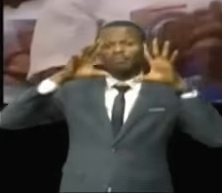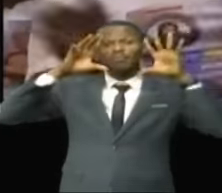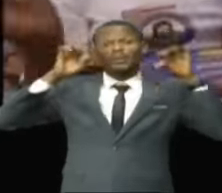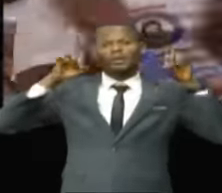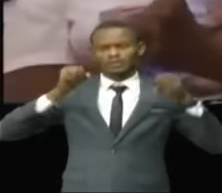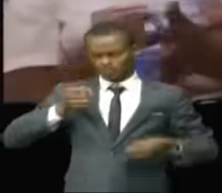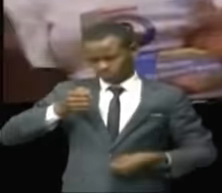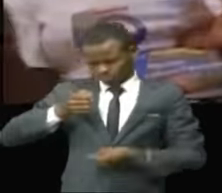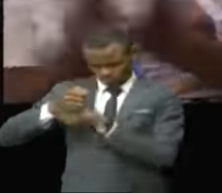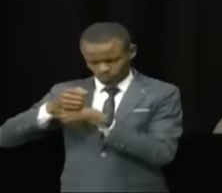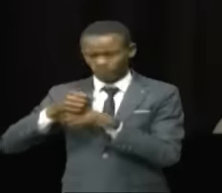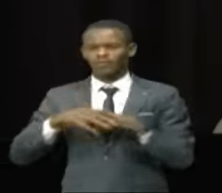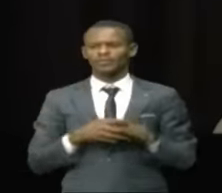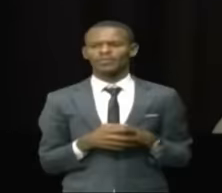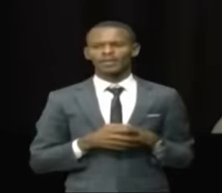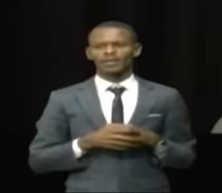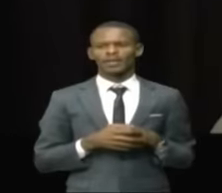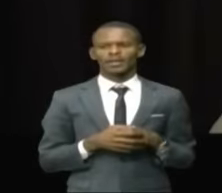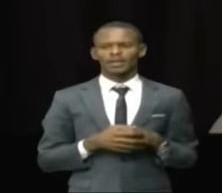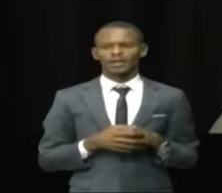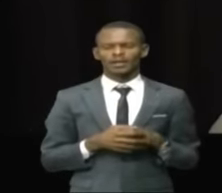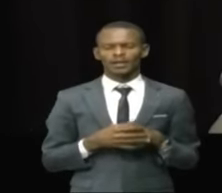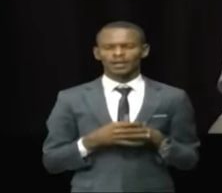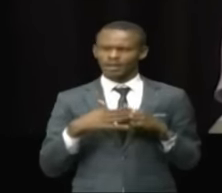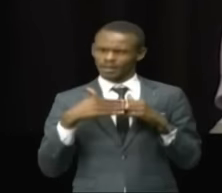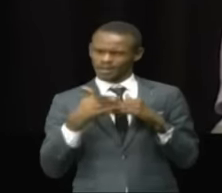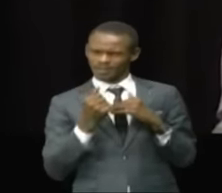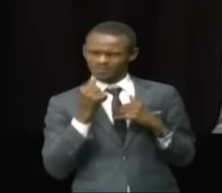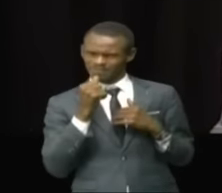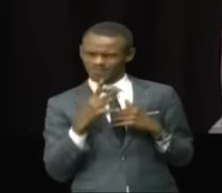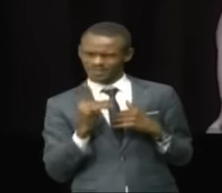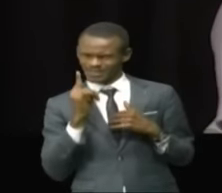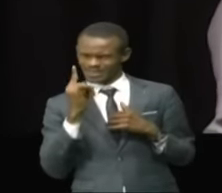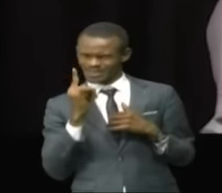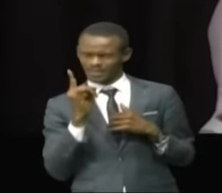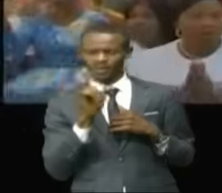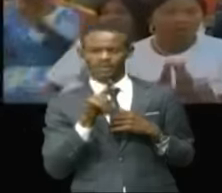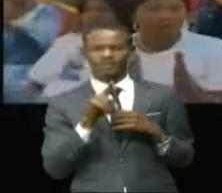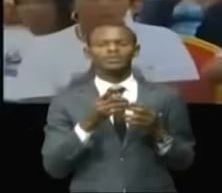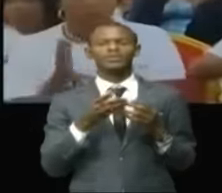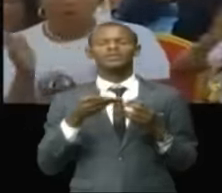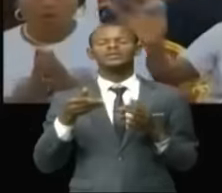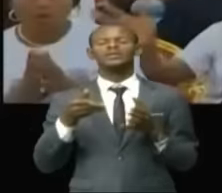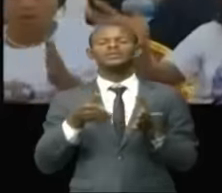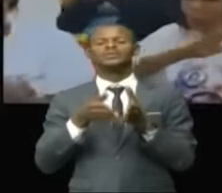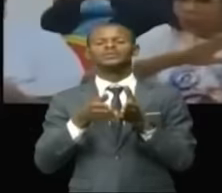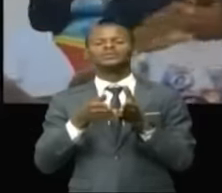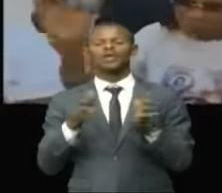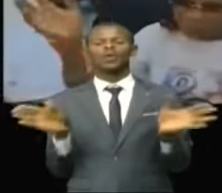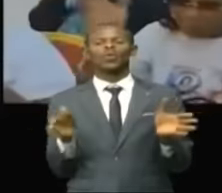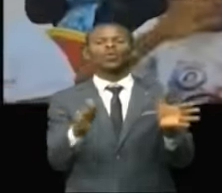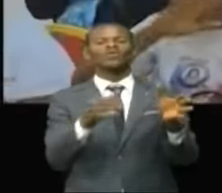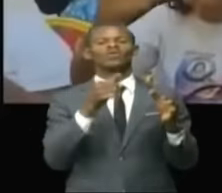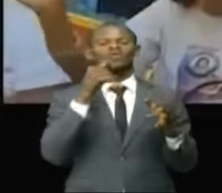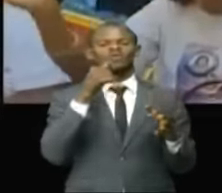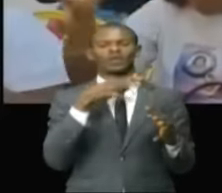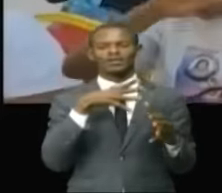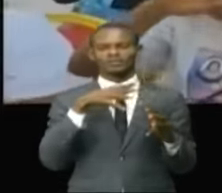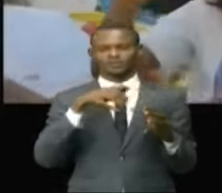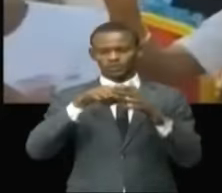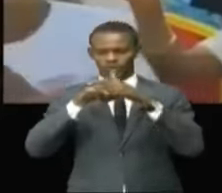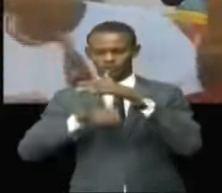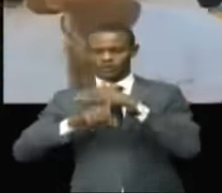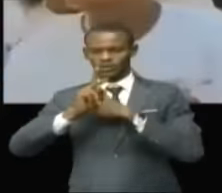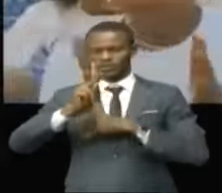part, Madame Claire Yamulinduka invite les femmes du Sud Kivu à se souder autour de maman